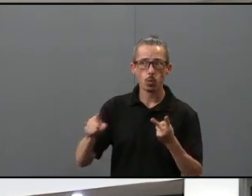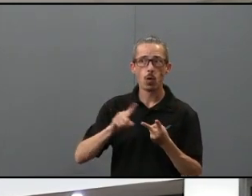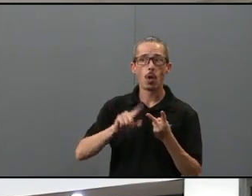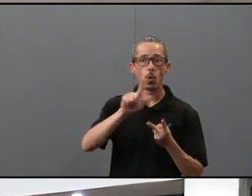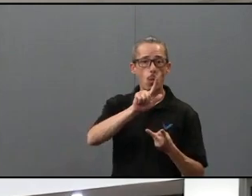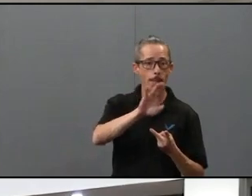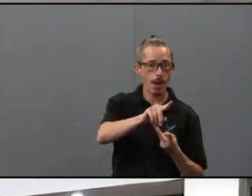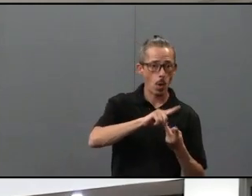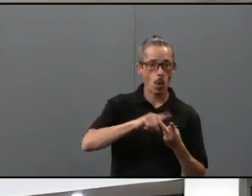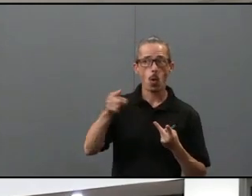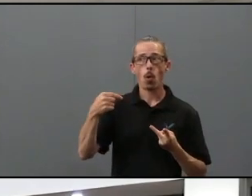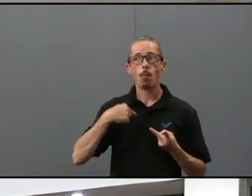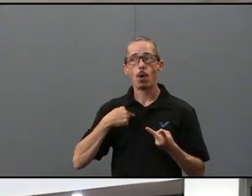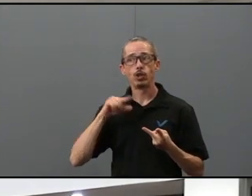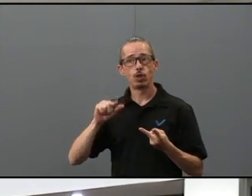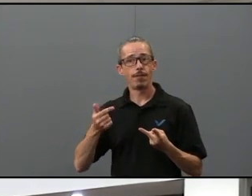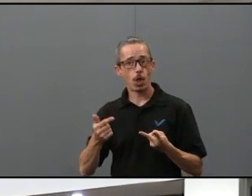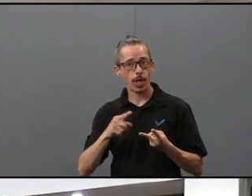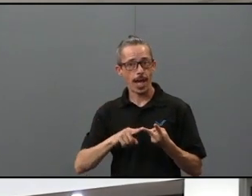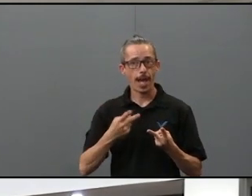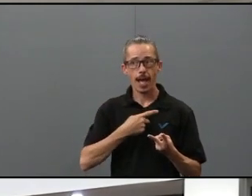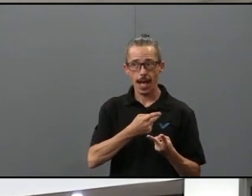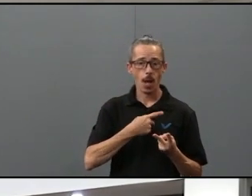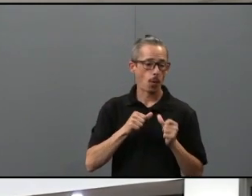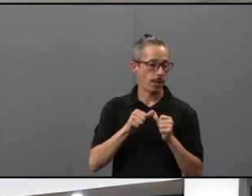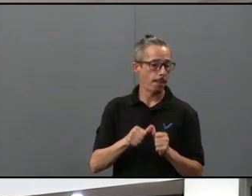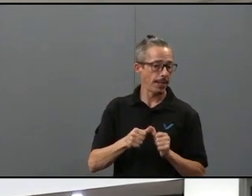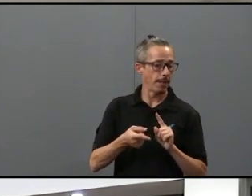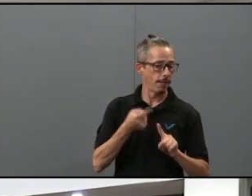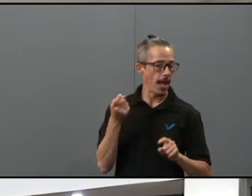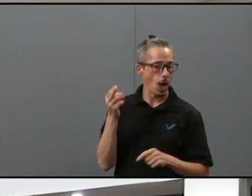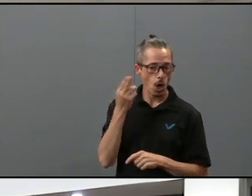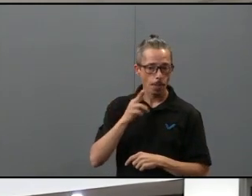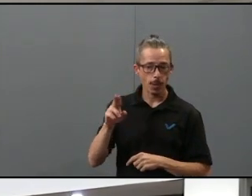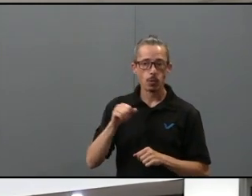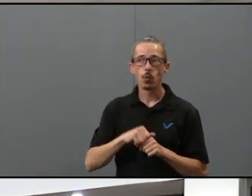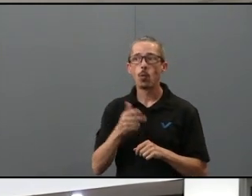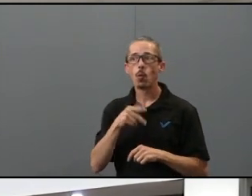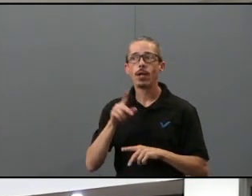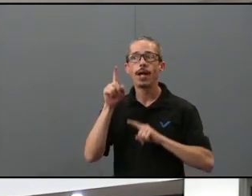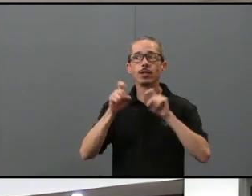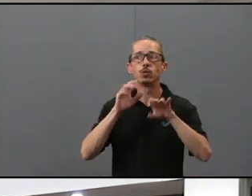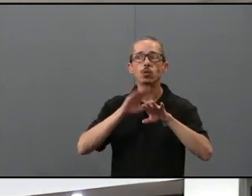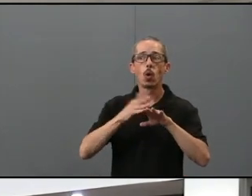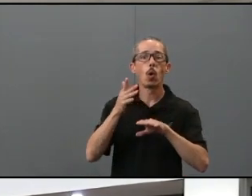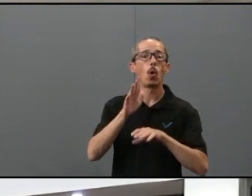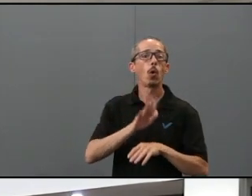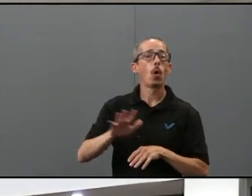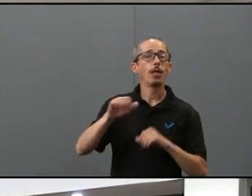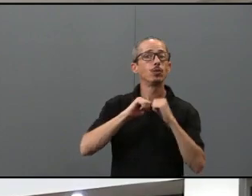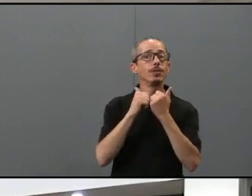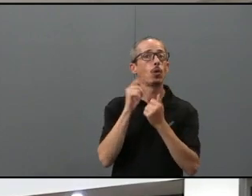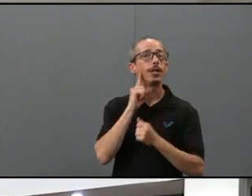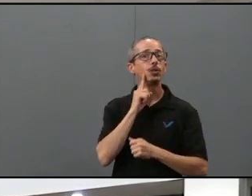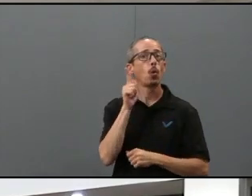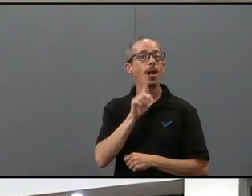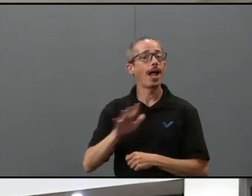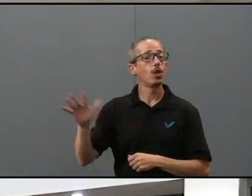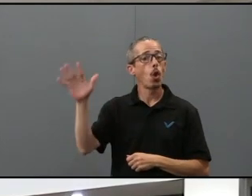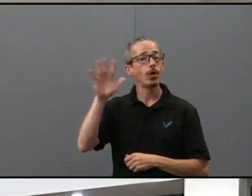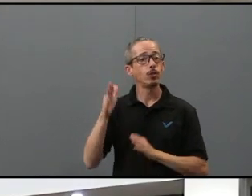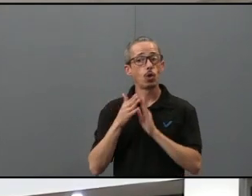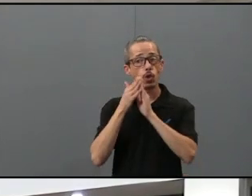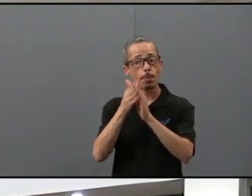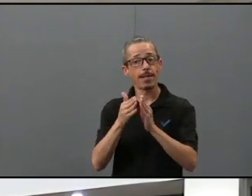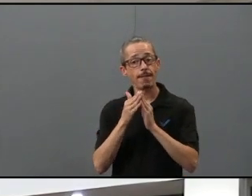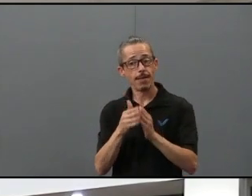Bellot et moi je de Guire citoyen de repentini avec l'association des sours de la nordè euh de demander à